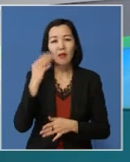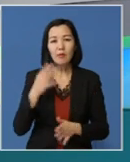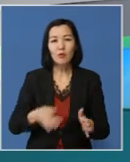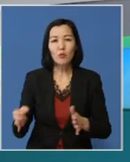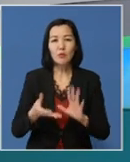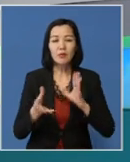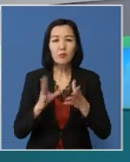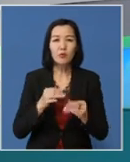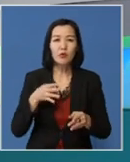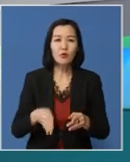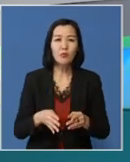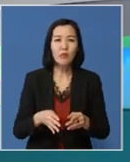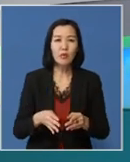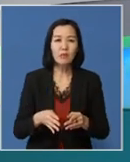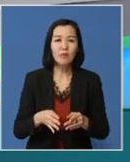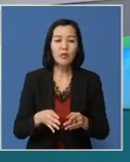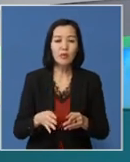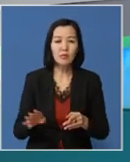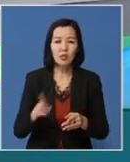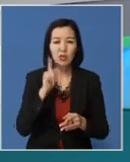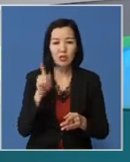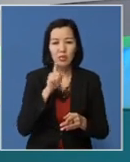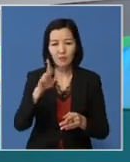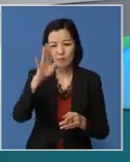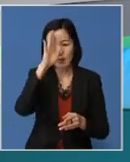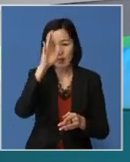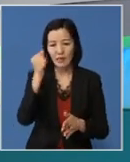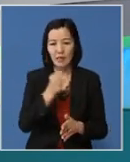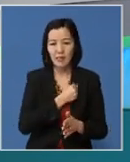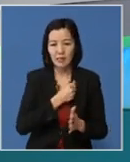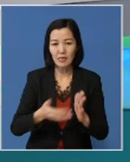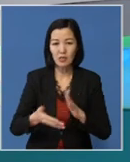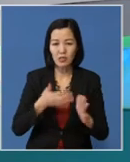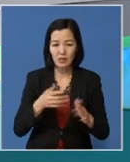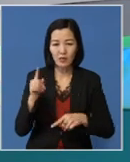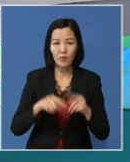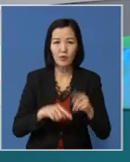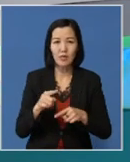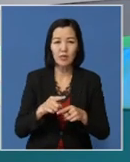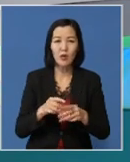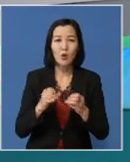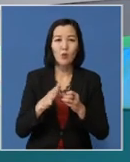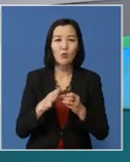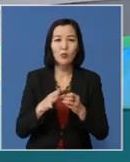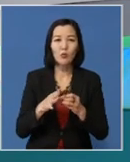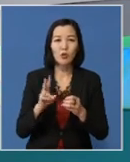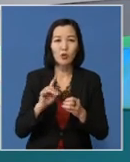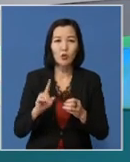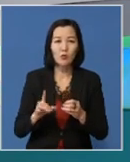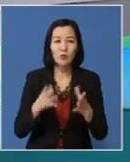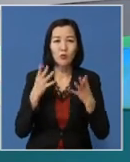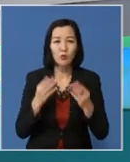Биыл Алматы облысы бойынша 3000-нан аса бозбала әскер қатарын алынады. Отан алдында борышын өтеушілердің алғашқы легі наурыздың 14-інде